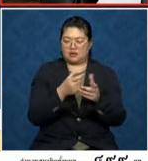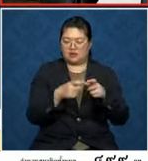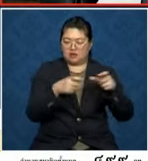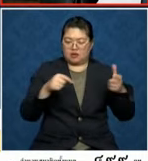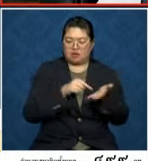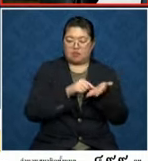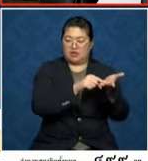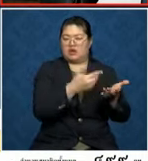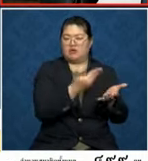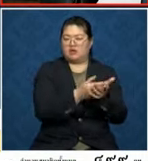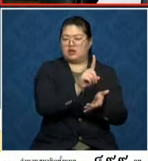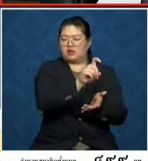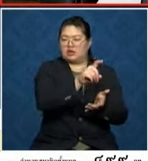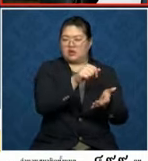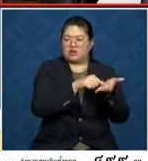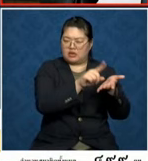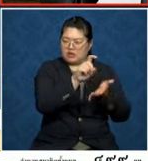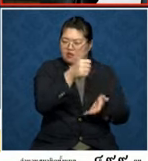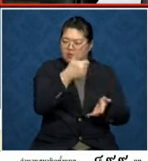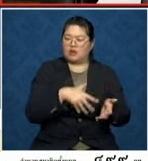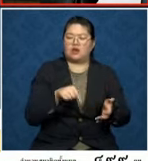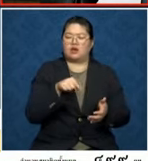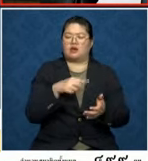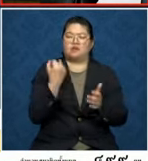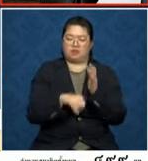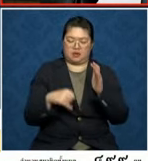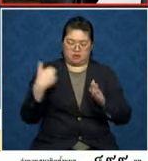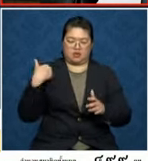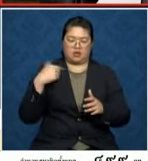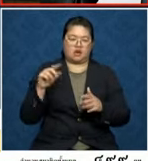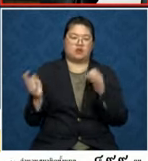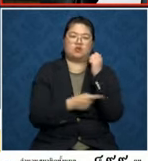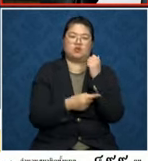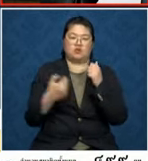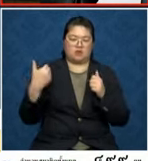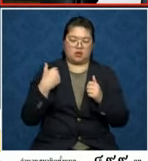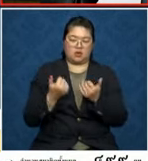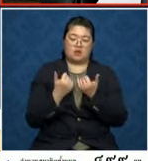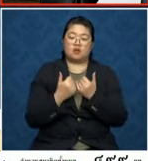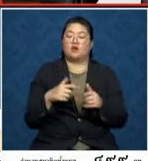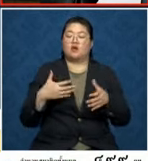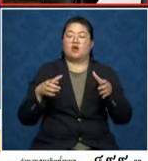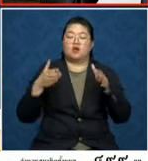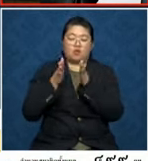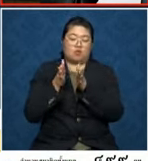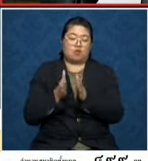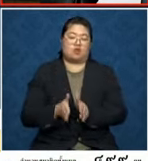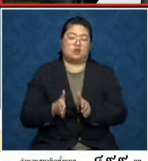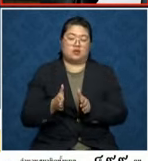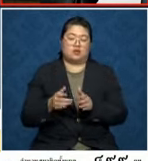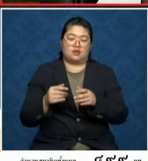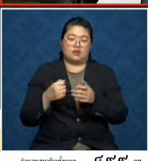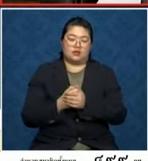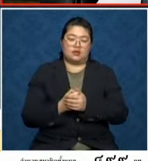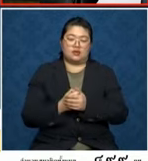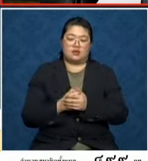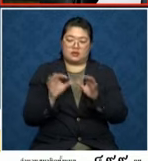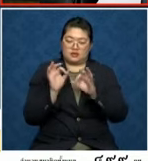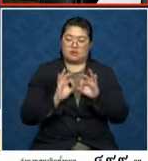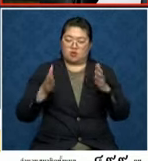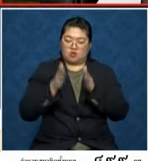ความน่าเชื่อถือแต่การสร้างความน่าเชื่อถือครั้งนี้นะครับคือการเอาเสรีภาพของคนออกเช็คเป็นประกันน